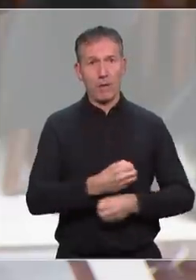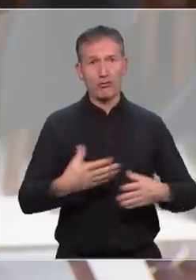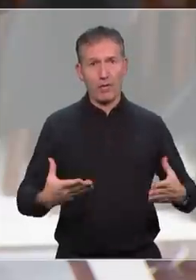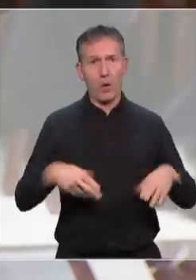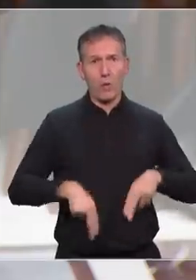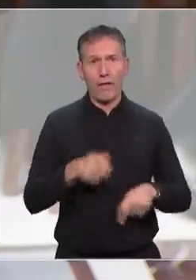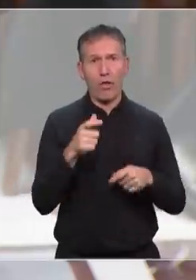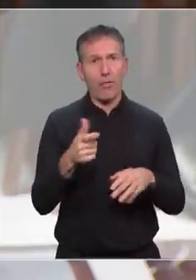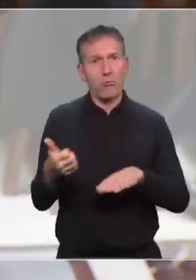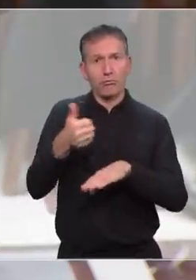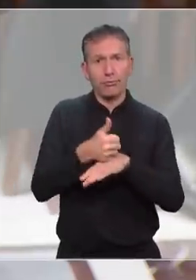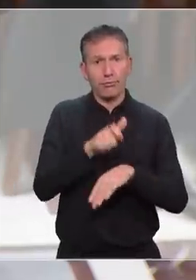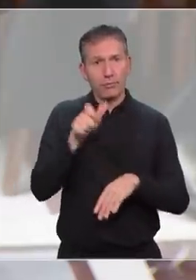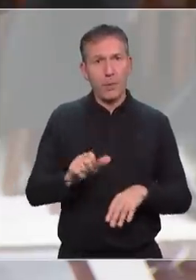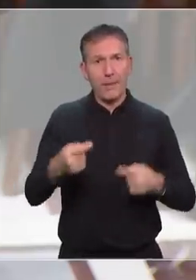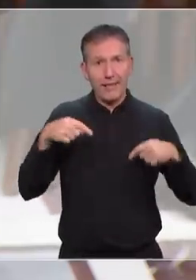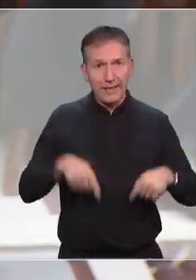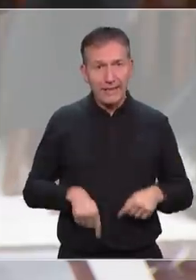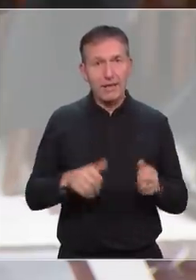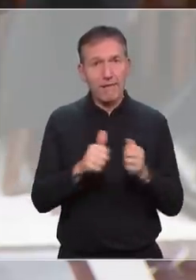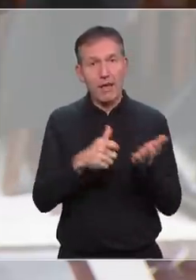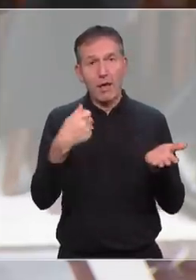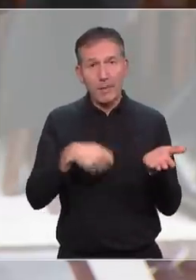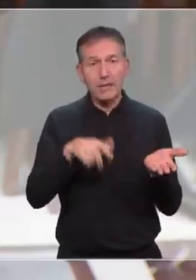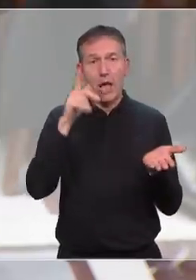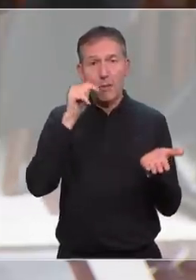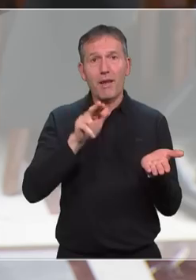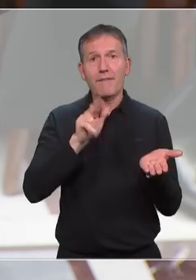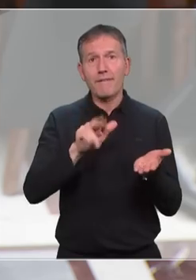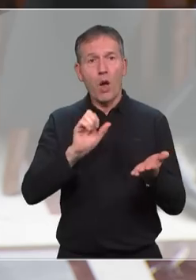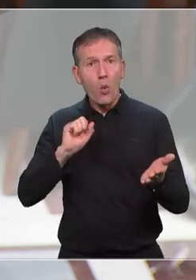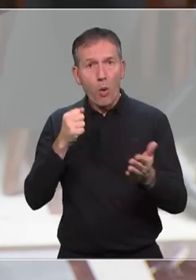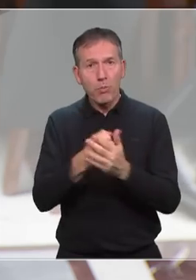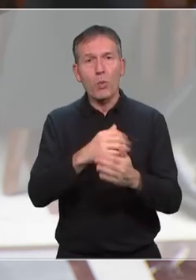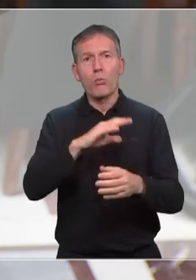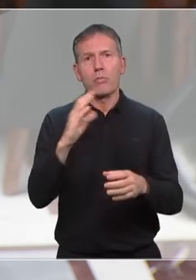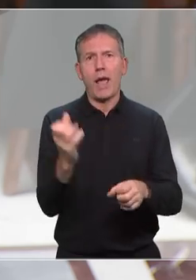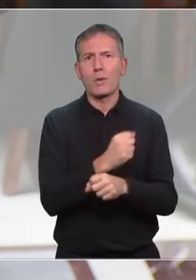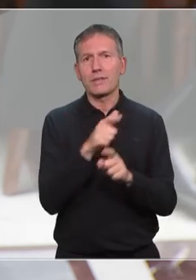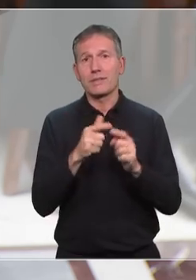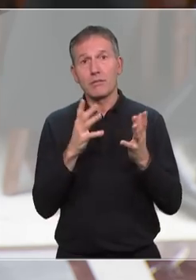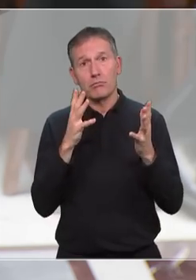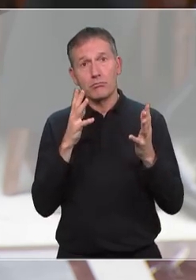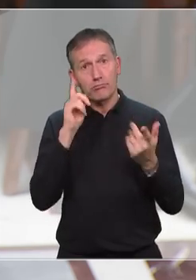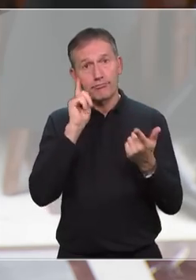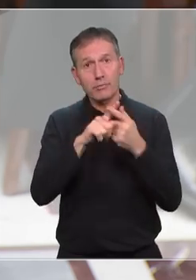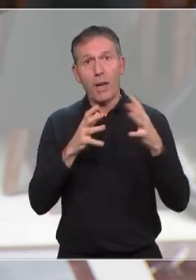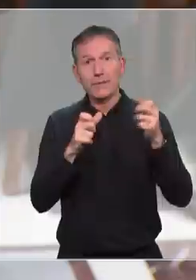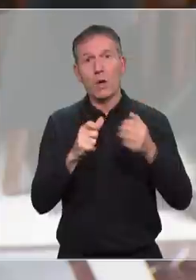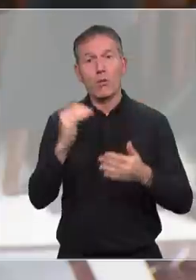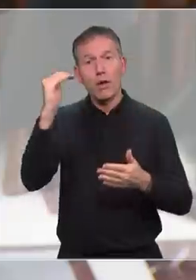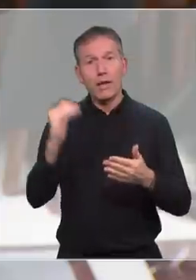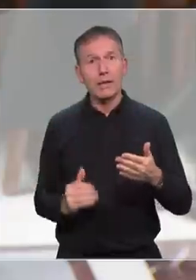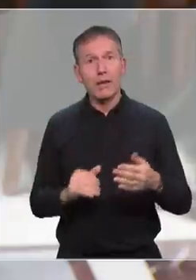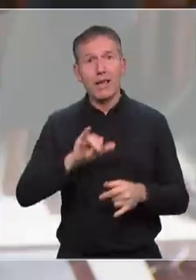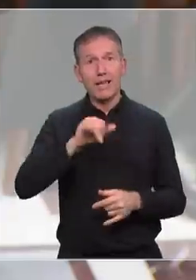gouvernement, sous l'autorité d'Elisabeth Borne, c'est ce président de la République qui sera allé au bout de cette ambition et qui aura supprimé le classement de sortie de